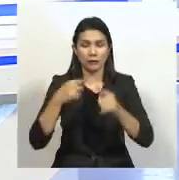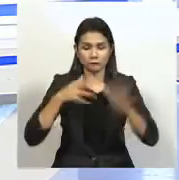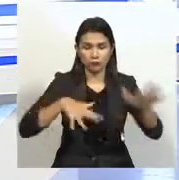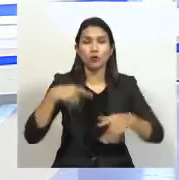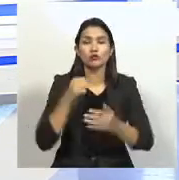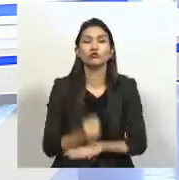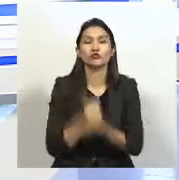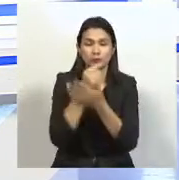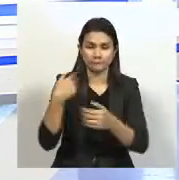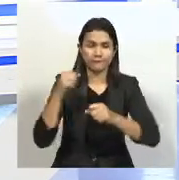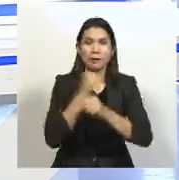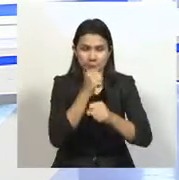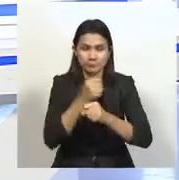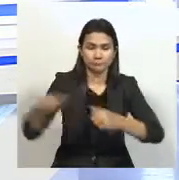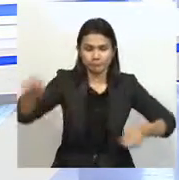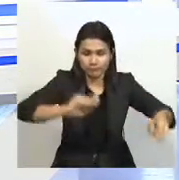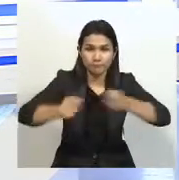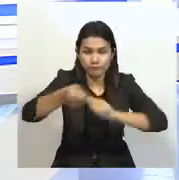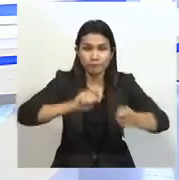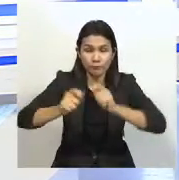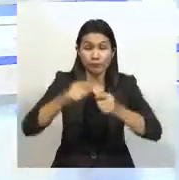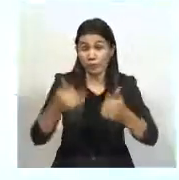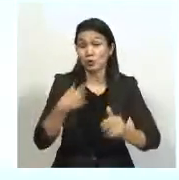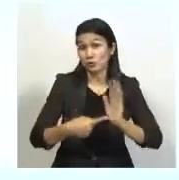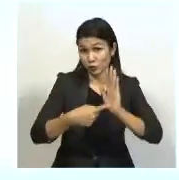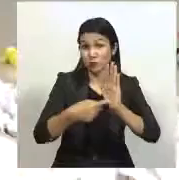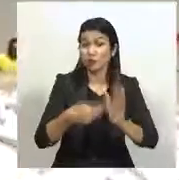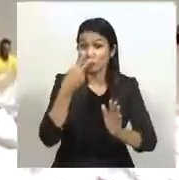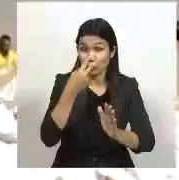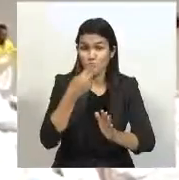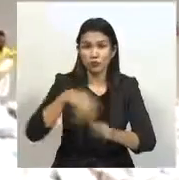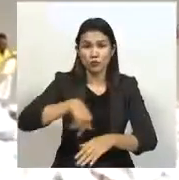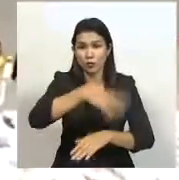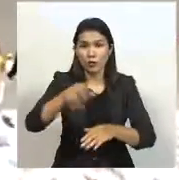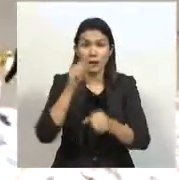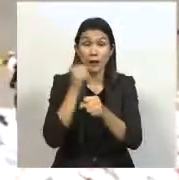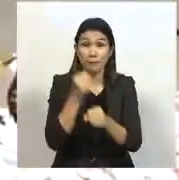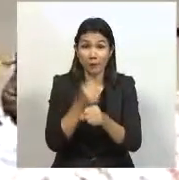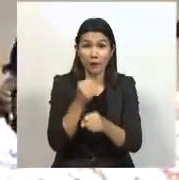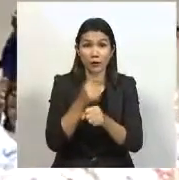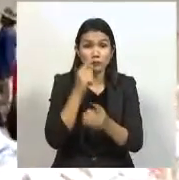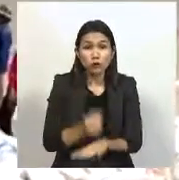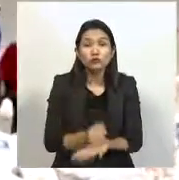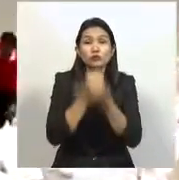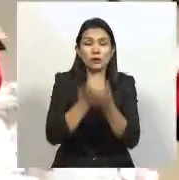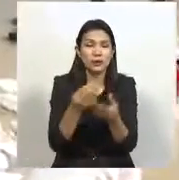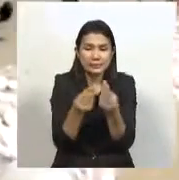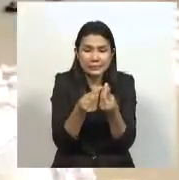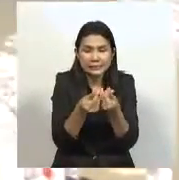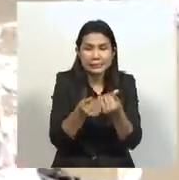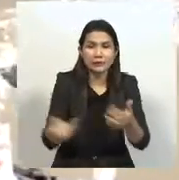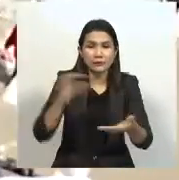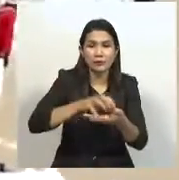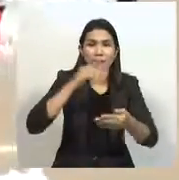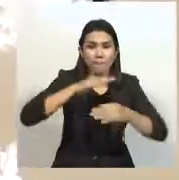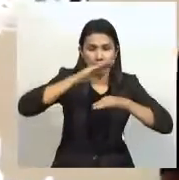ช่วยกันไปดูภาพภารกิจของเจ้าหน้าที่กันนะคะแล้วก็ชาวบ้านในพื้นที่ที่เขามาทํางานแล้วก็ช่วยกันกรอกกระสอบทรายไปว